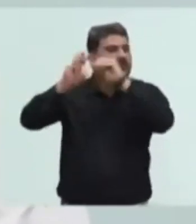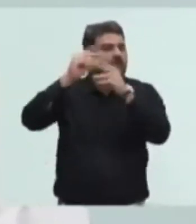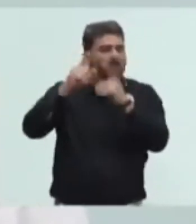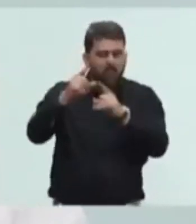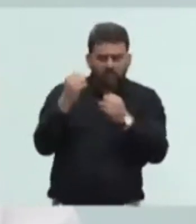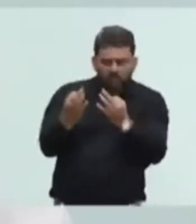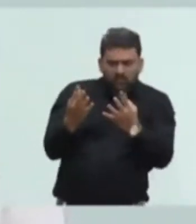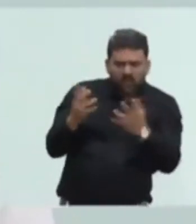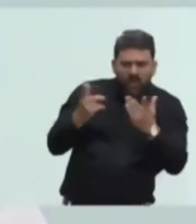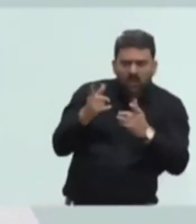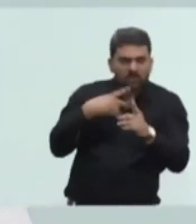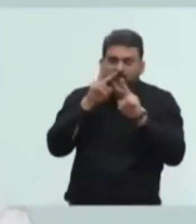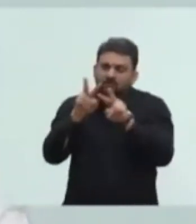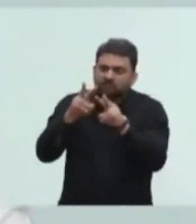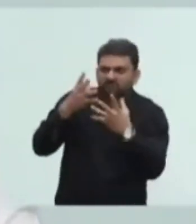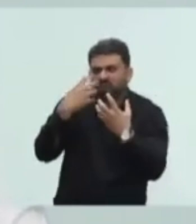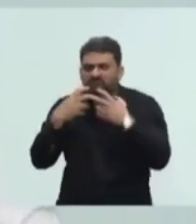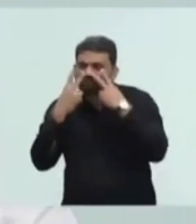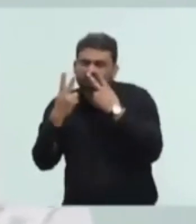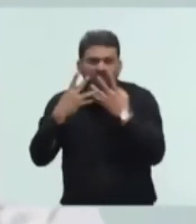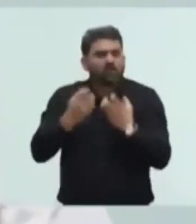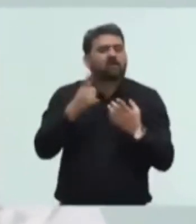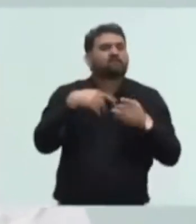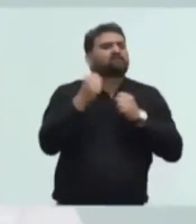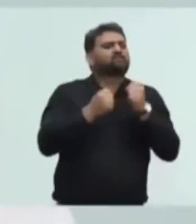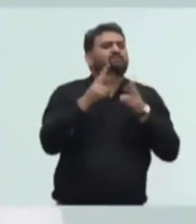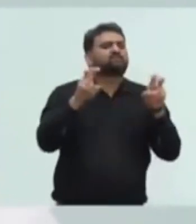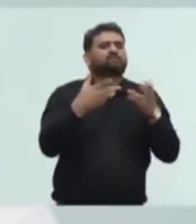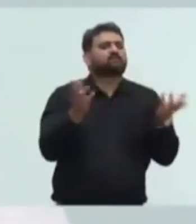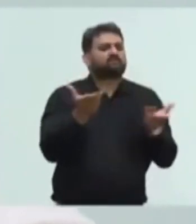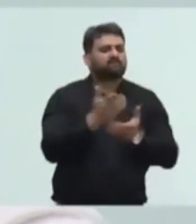तुम्हें उनका खेल देखने का मन करता है वह कौन है